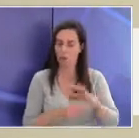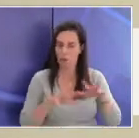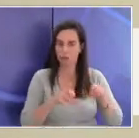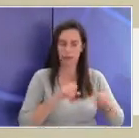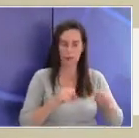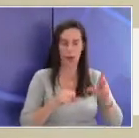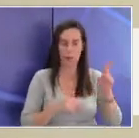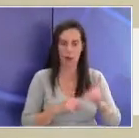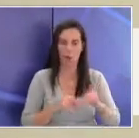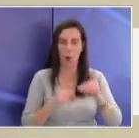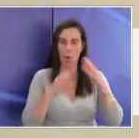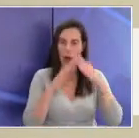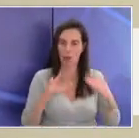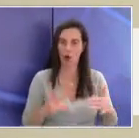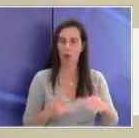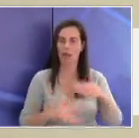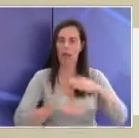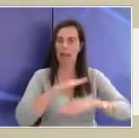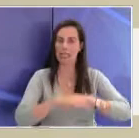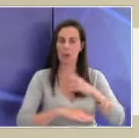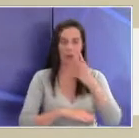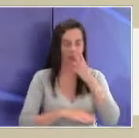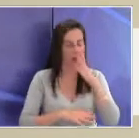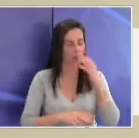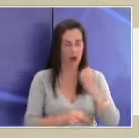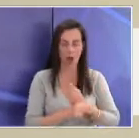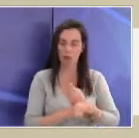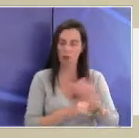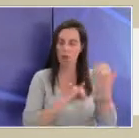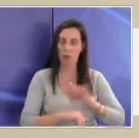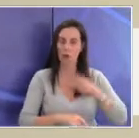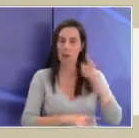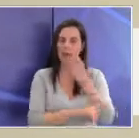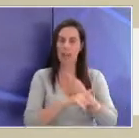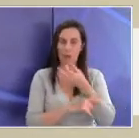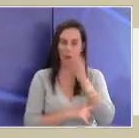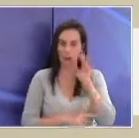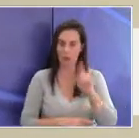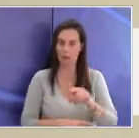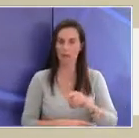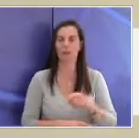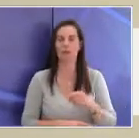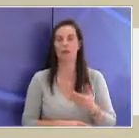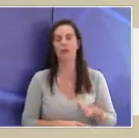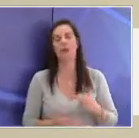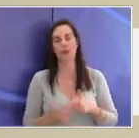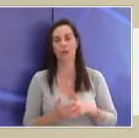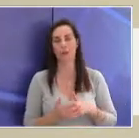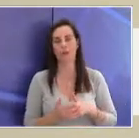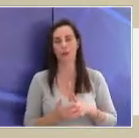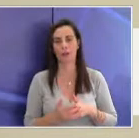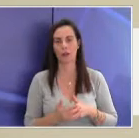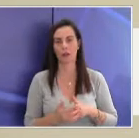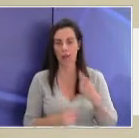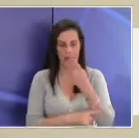לבנון, ימשיך לנסות לשדרג את הטילים, ה-130,000 טילים